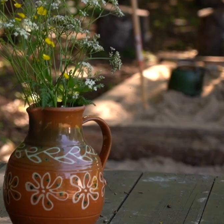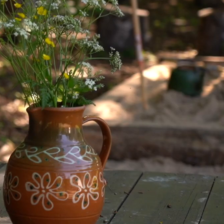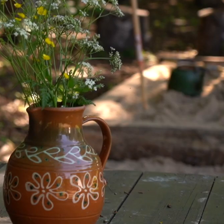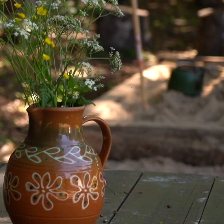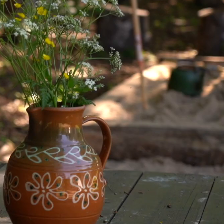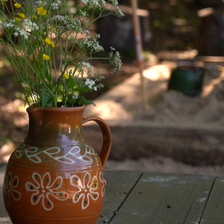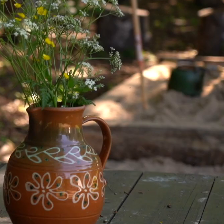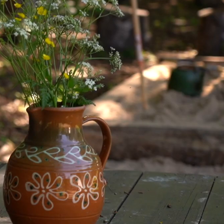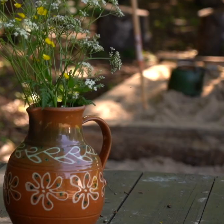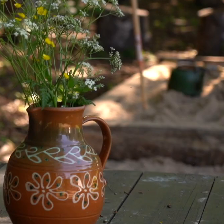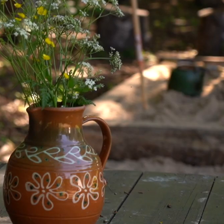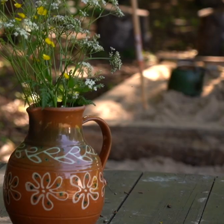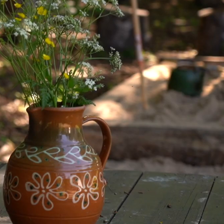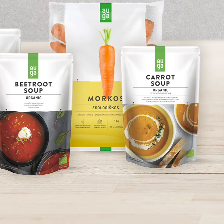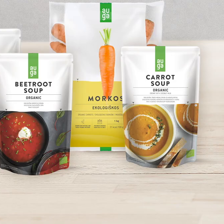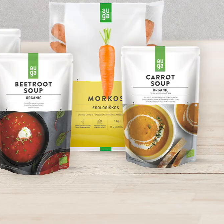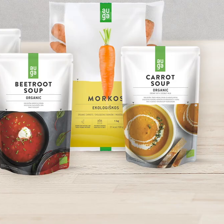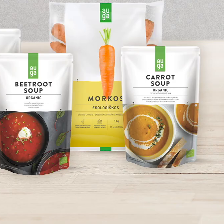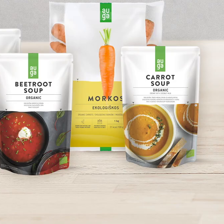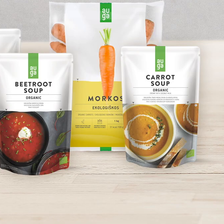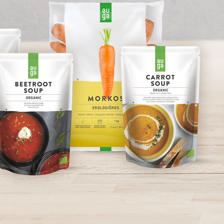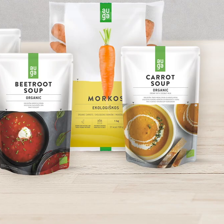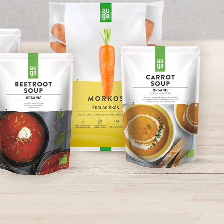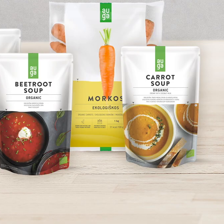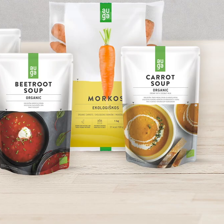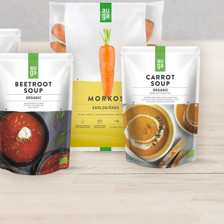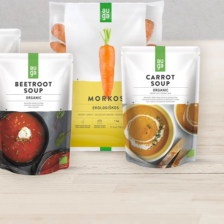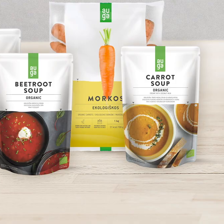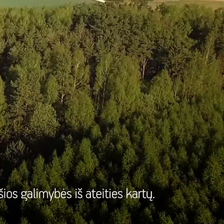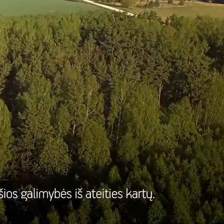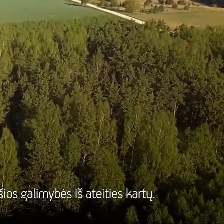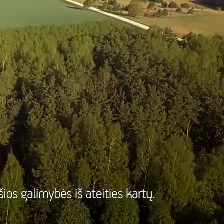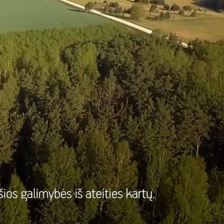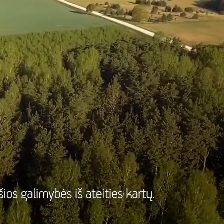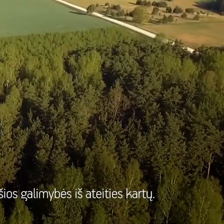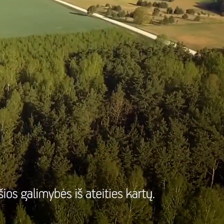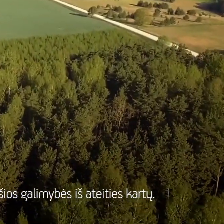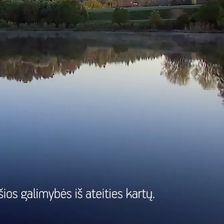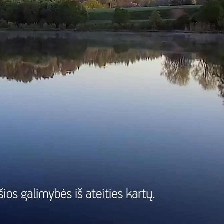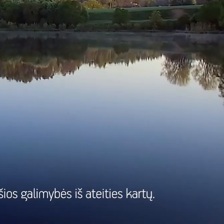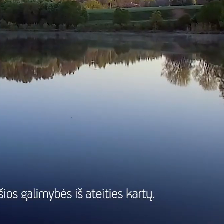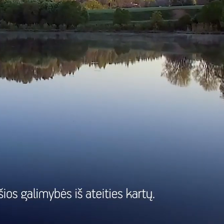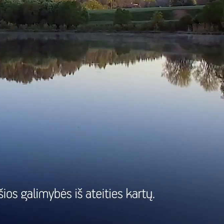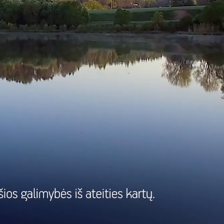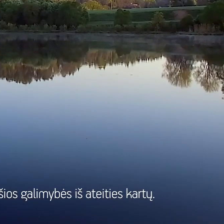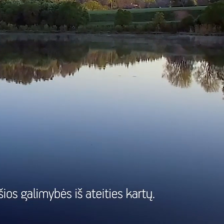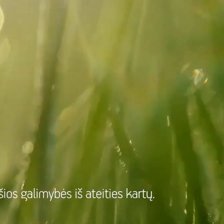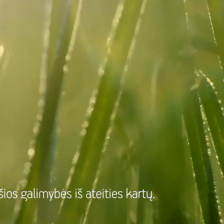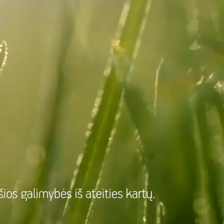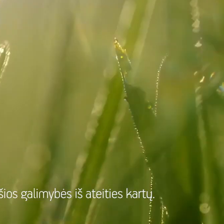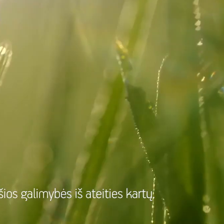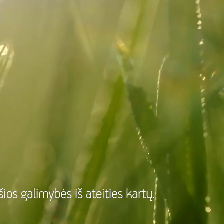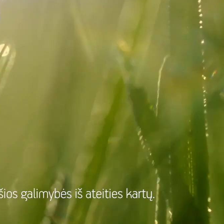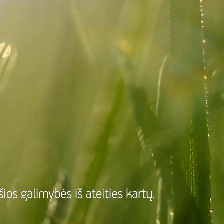Ačiū, kad žiūrėjote. Likite su Delfi televizija. Laida Išpakuota pristato Auga. Tvarumas – tai galimybė tenkinti mūsų